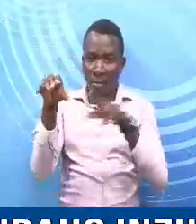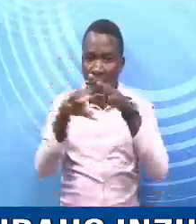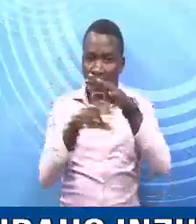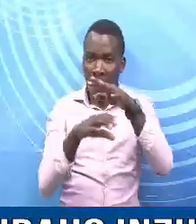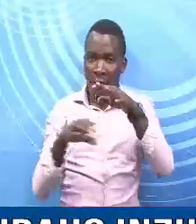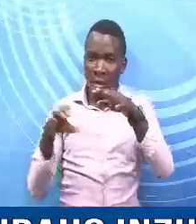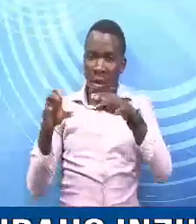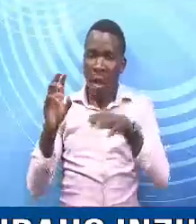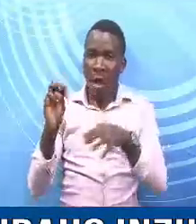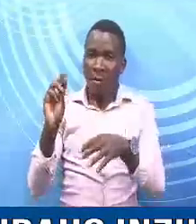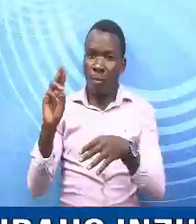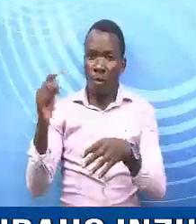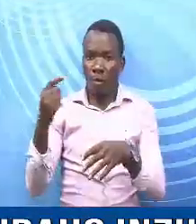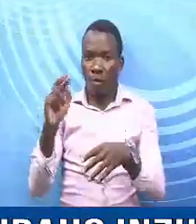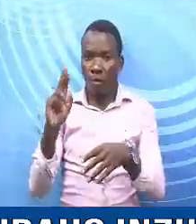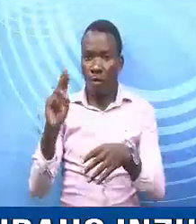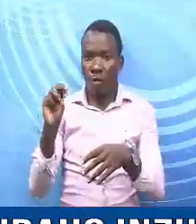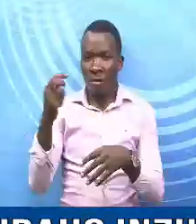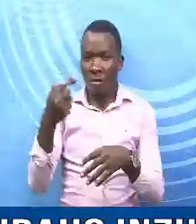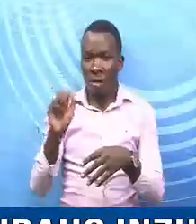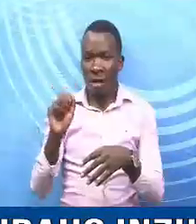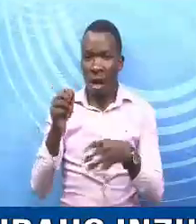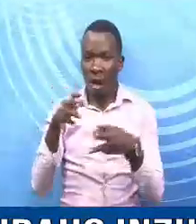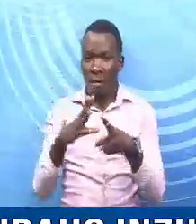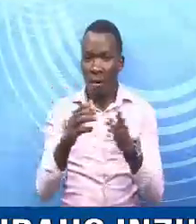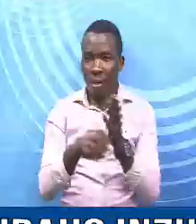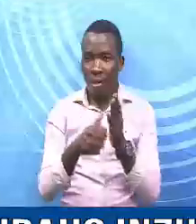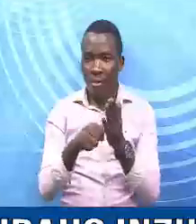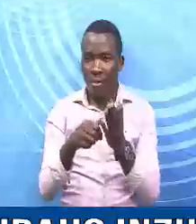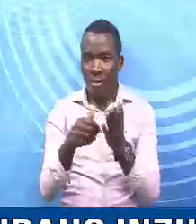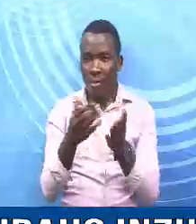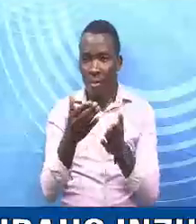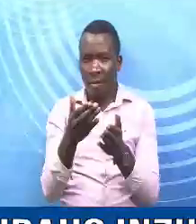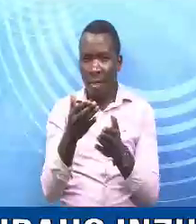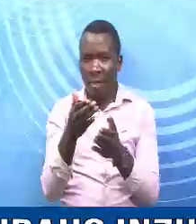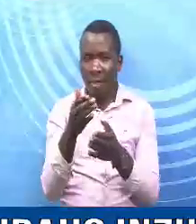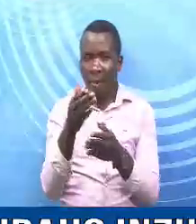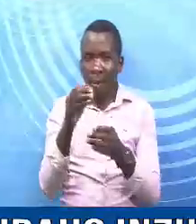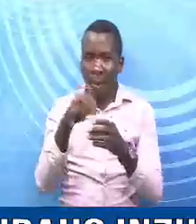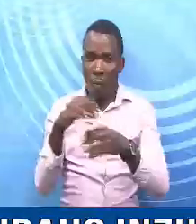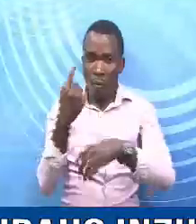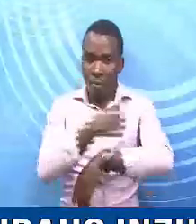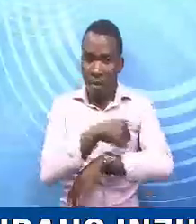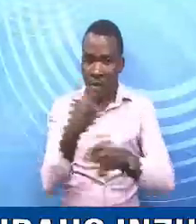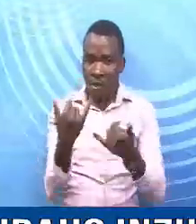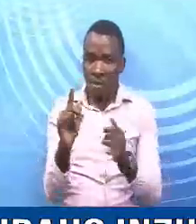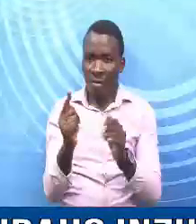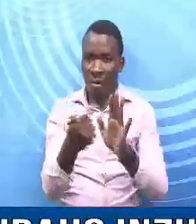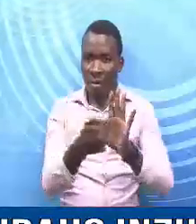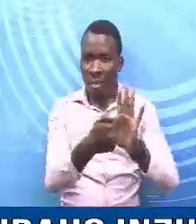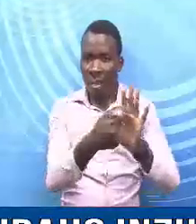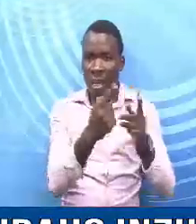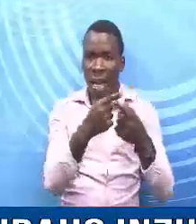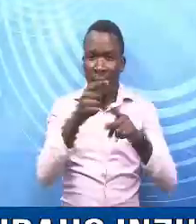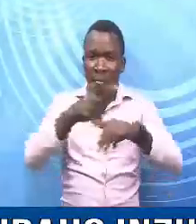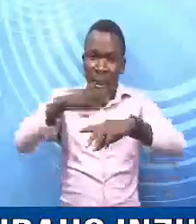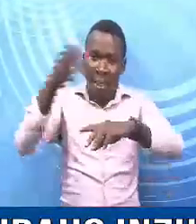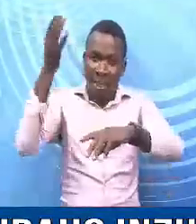muganza ku buryo ikibazo gisa naho kimwe cyahagaze muri iyi minsi nta bikunze kugaragara ariko mu gihe